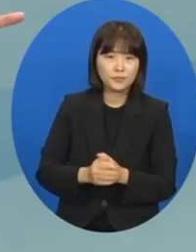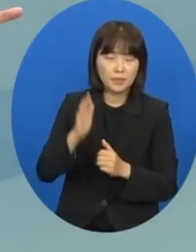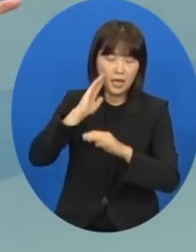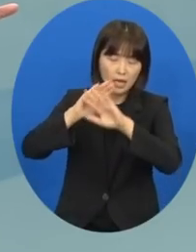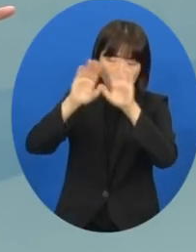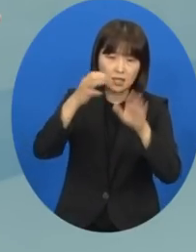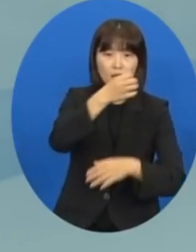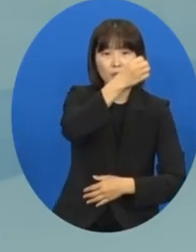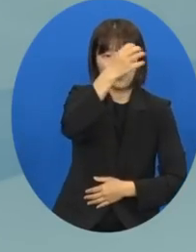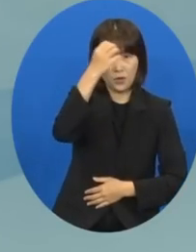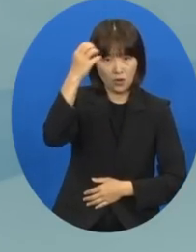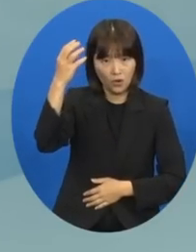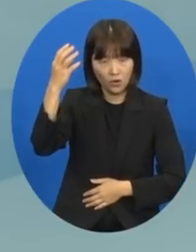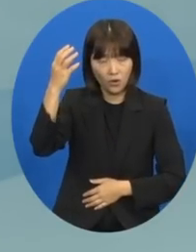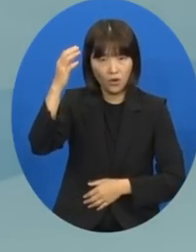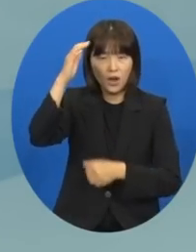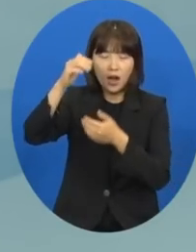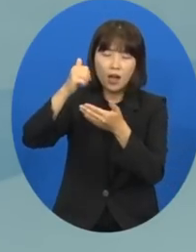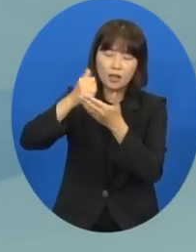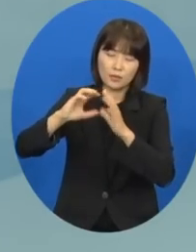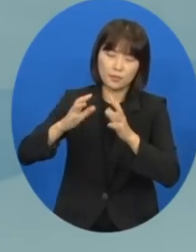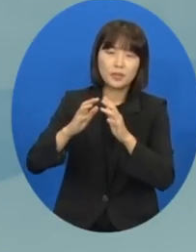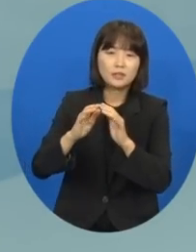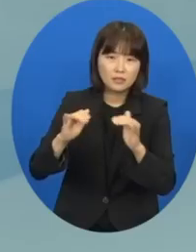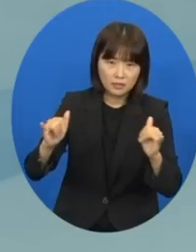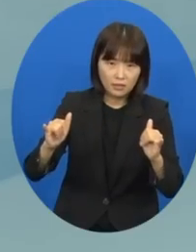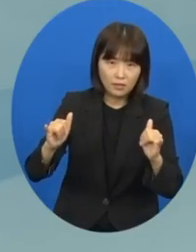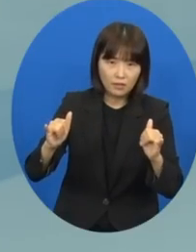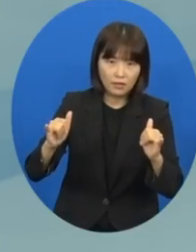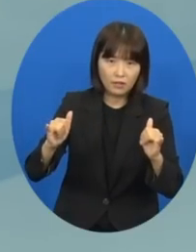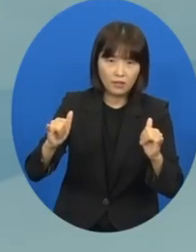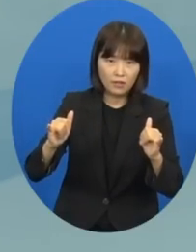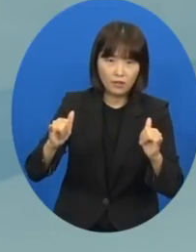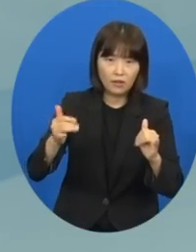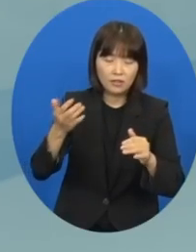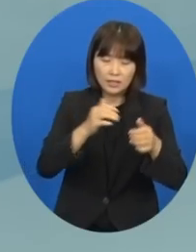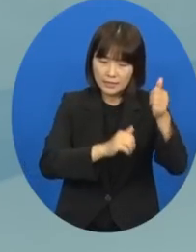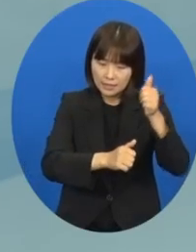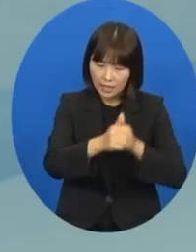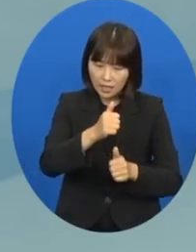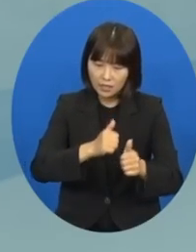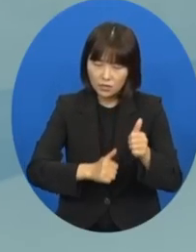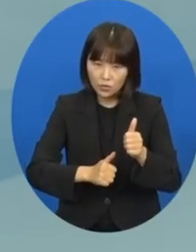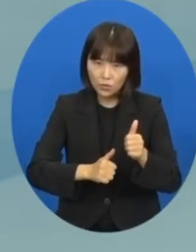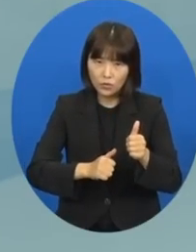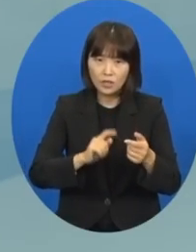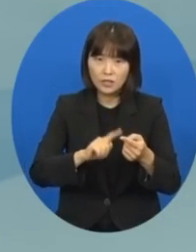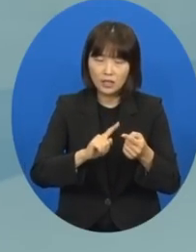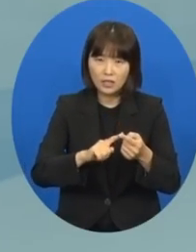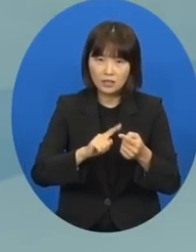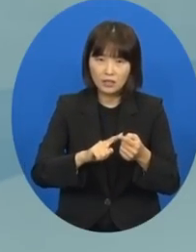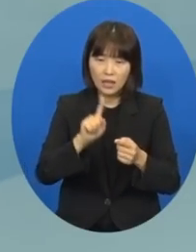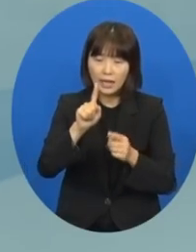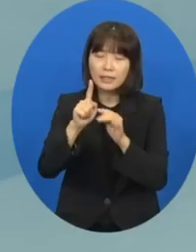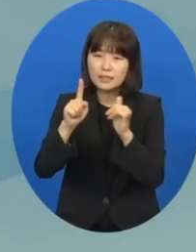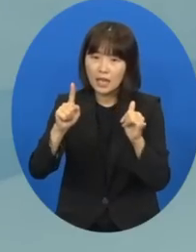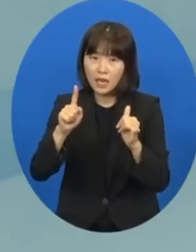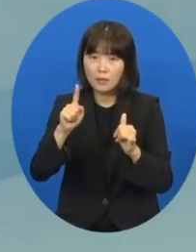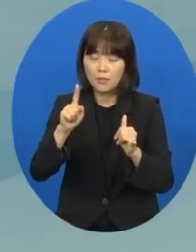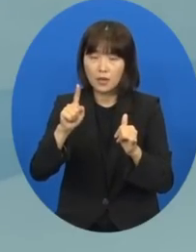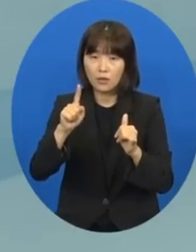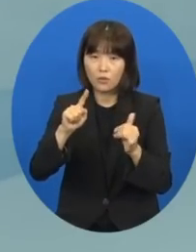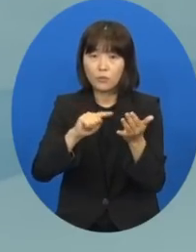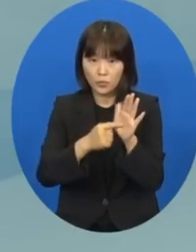무별, 그러니까 하나님의 백성들, 그런데 자손, 단수로 말씀을 했다 그랬잖아요. 그러니까 그리스도를 말하는 거예요.